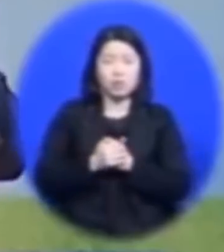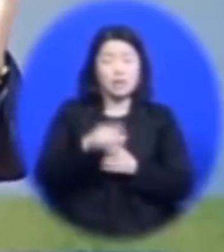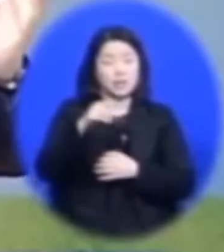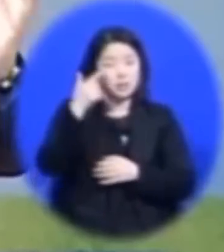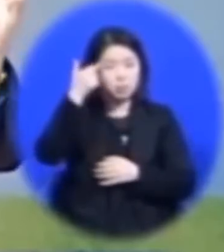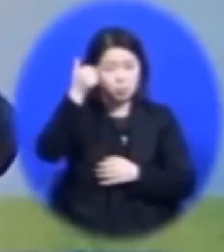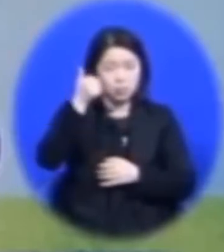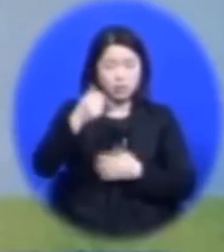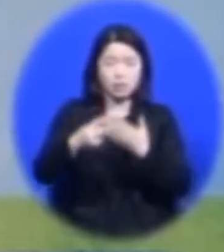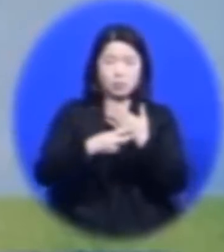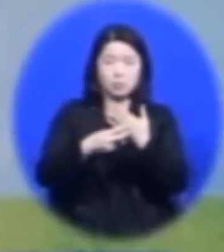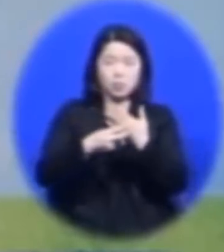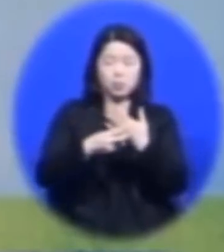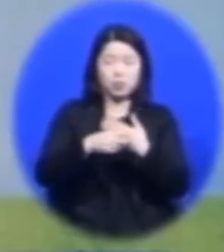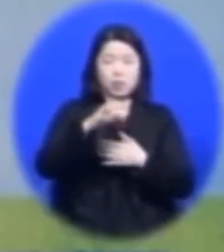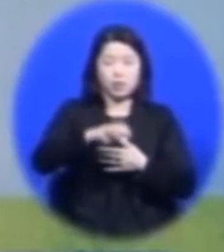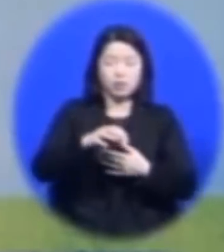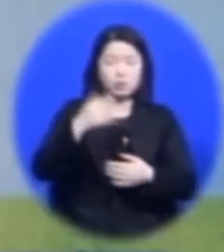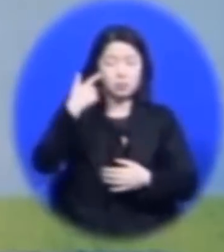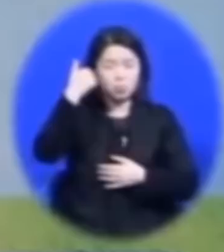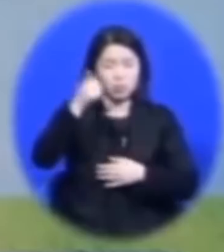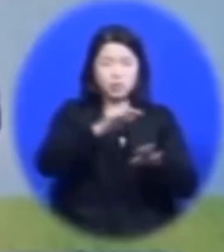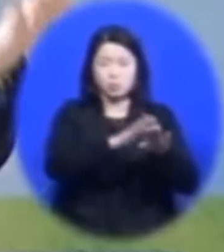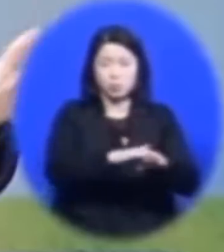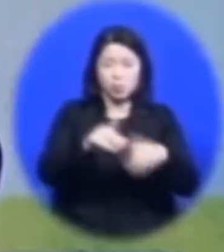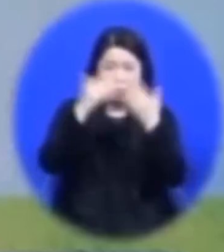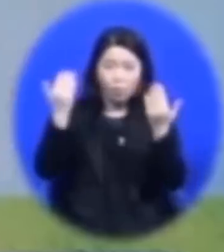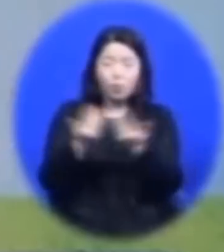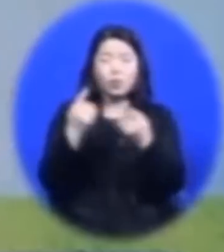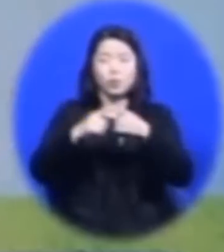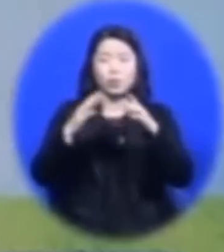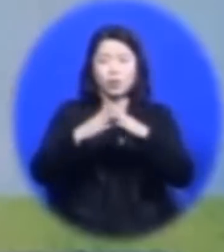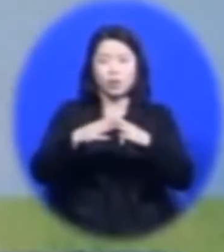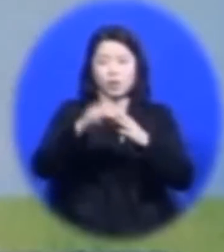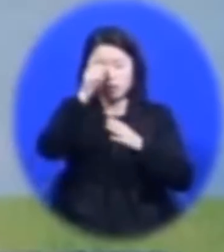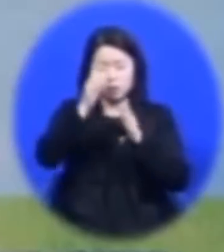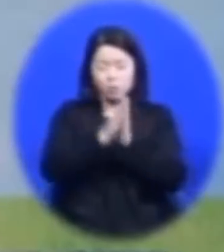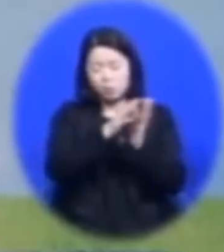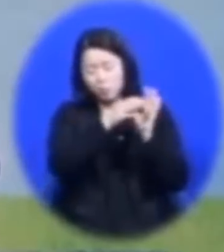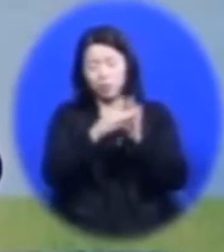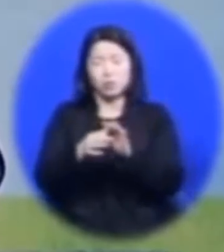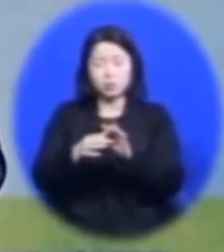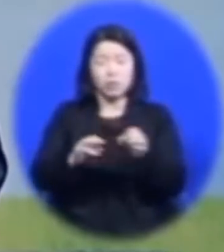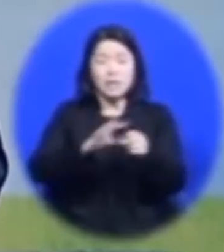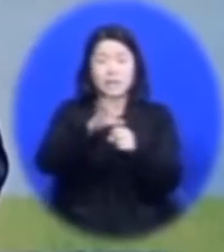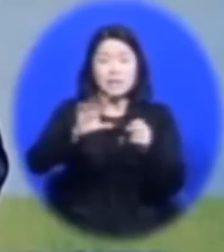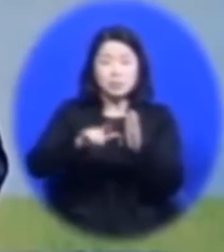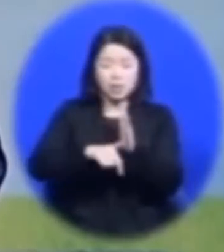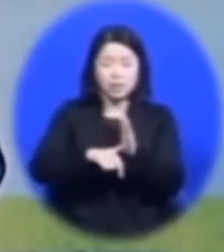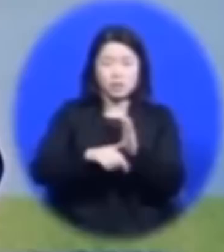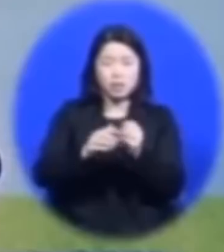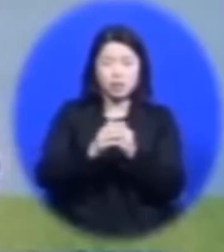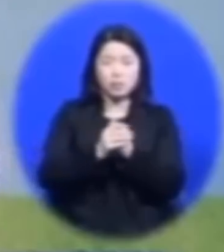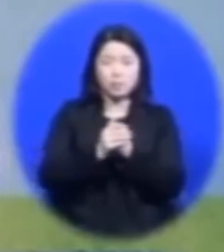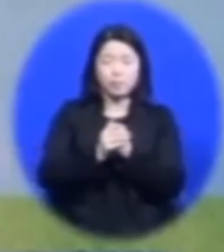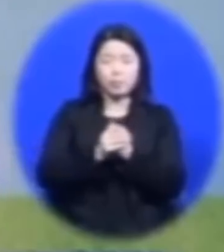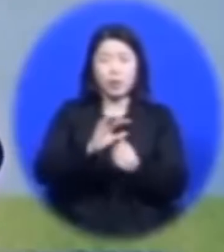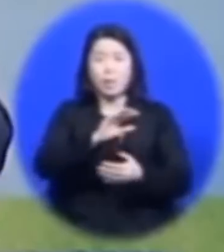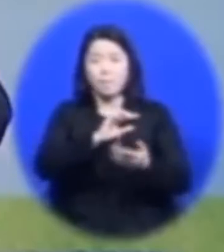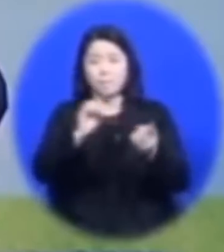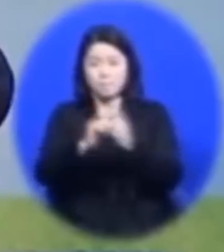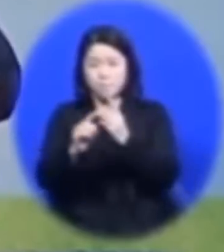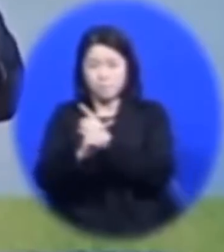그 목사님 병원에 있는 목사님을 놓고 온 교회가 기도를 하겠어요 24시간 교대로